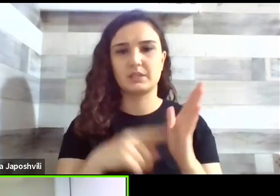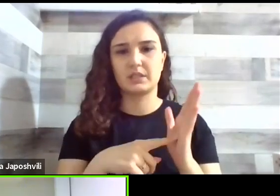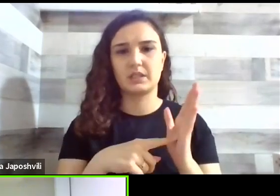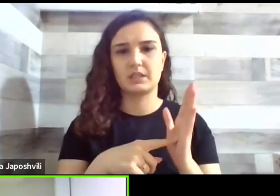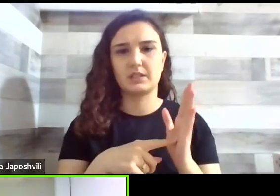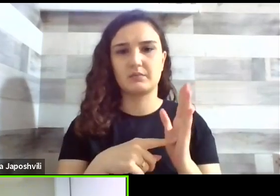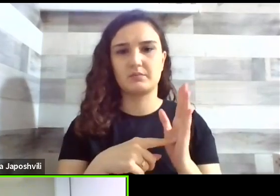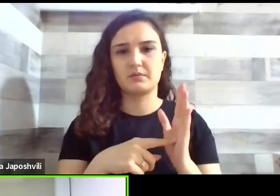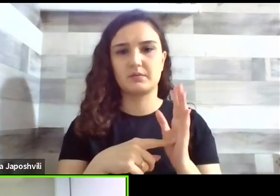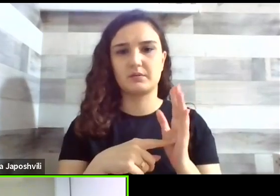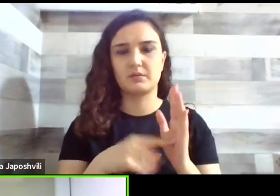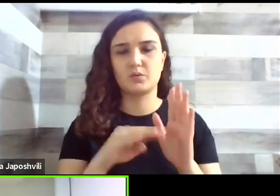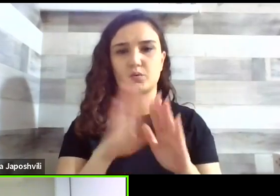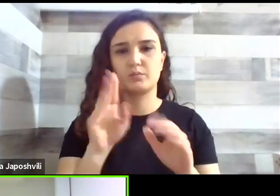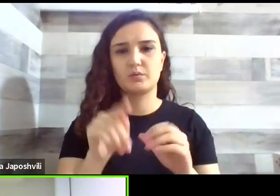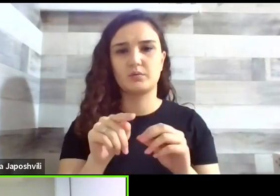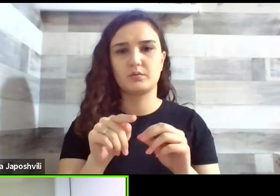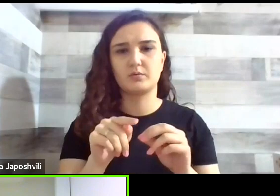უფრო